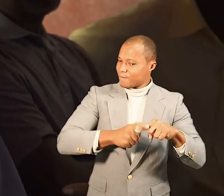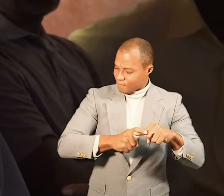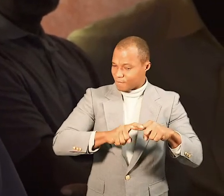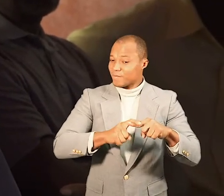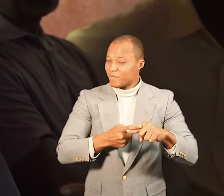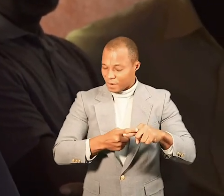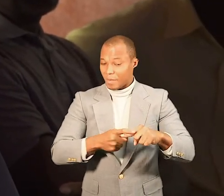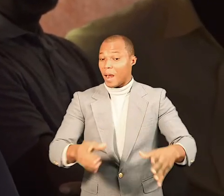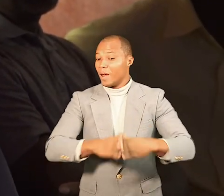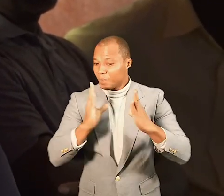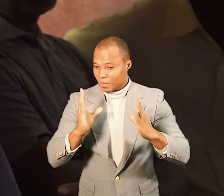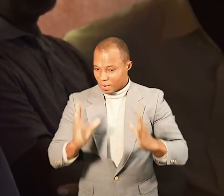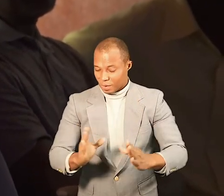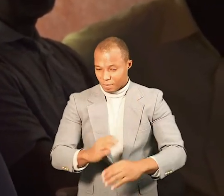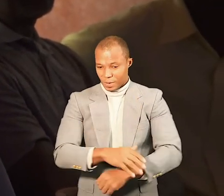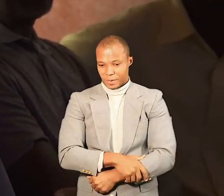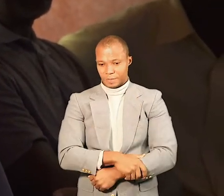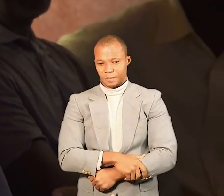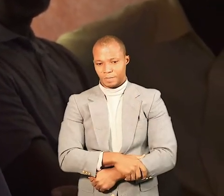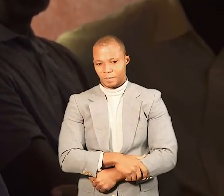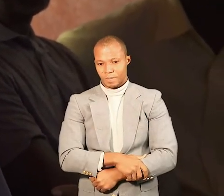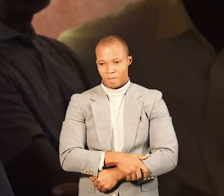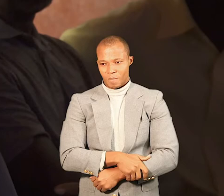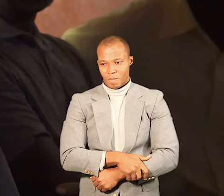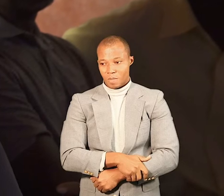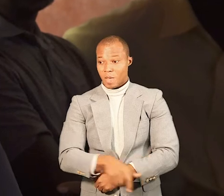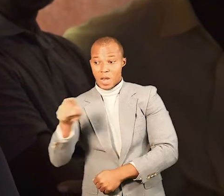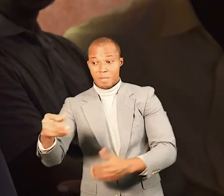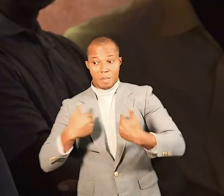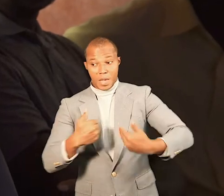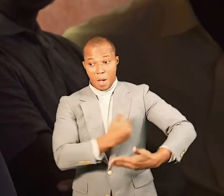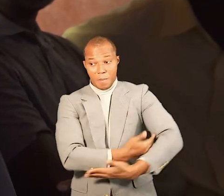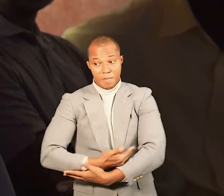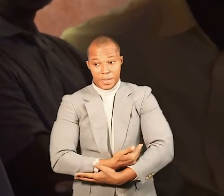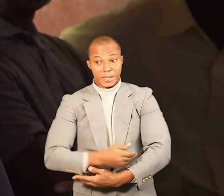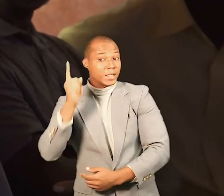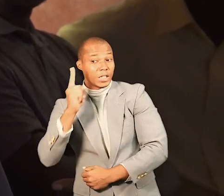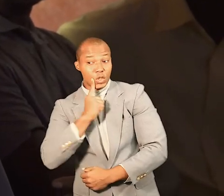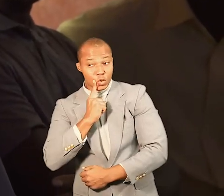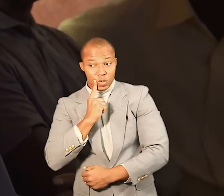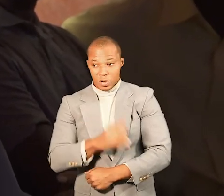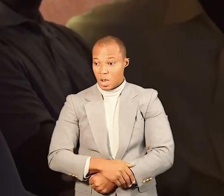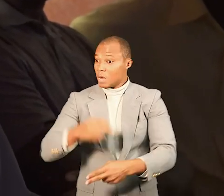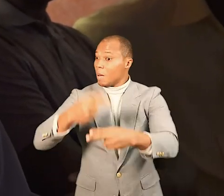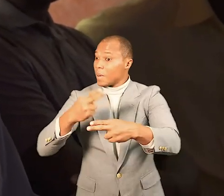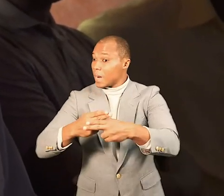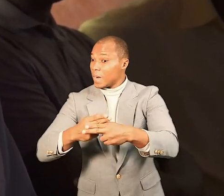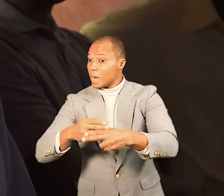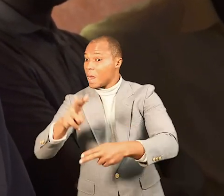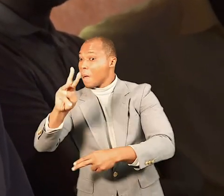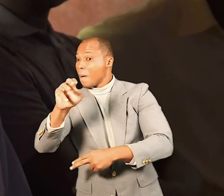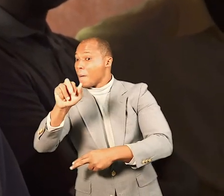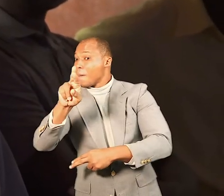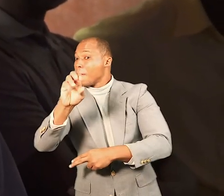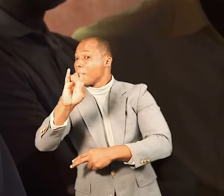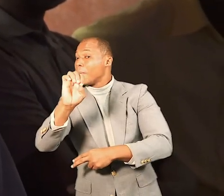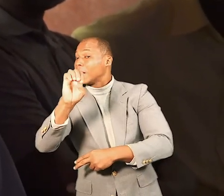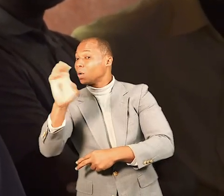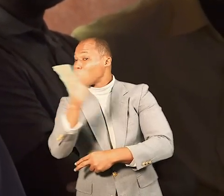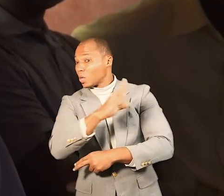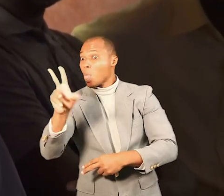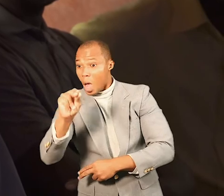sentir ta gagne on t'a arrêté parce que là on dit on monde qui gon petit qui bébé lui relé il parler le Mario aux encore parler le Dieu belle